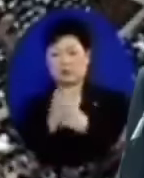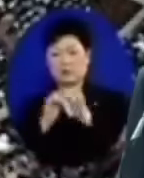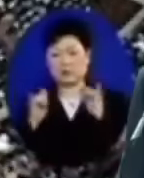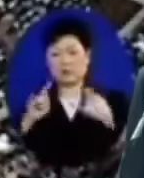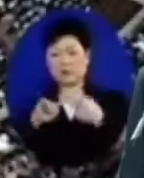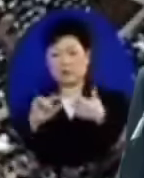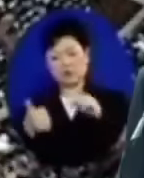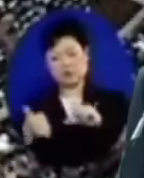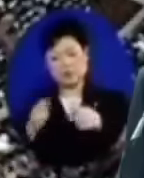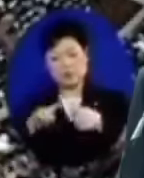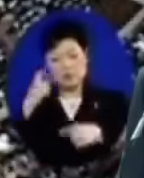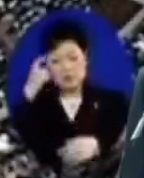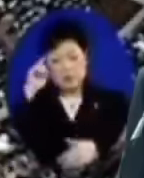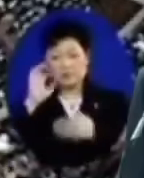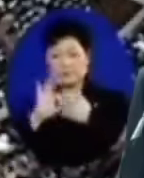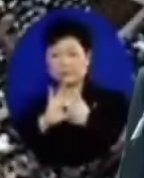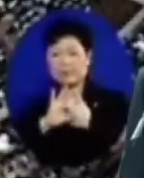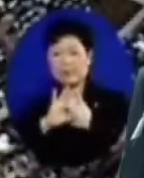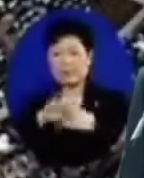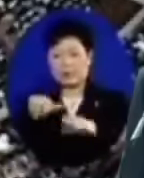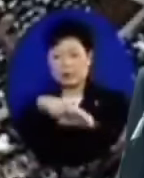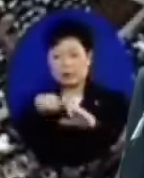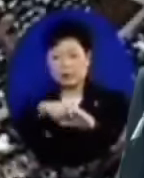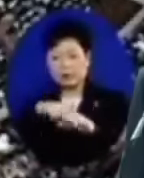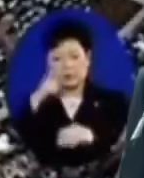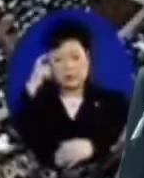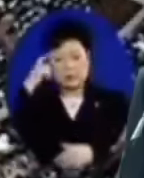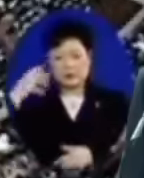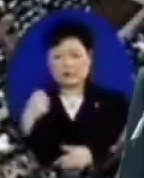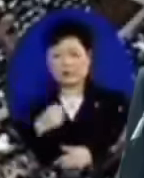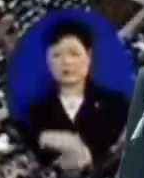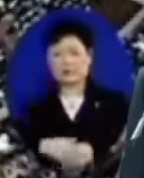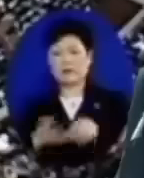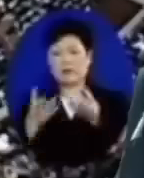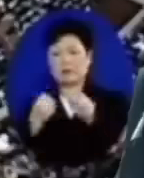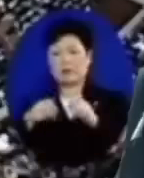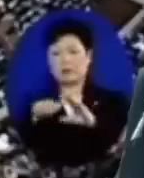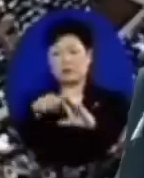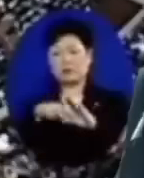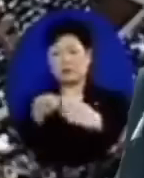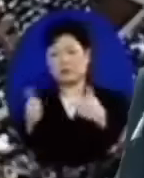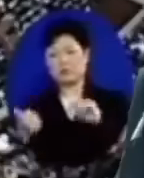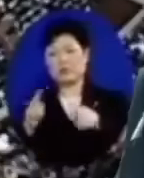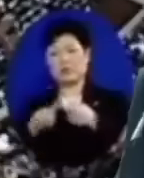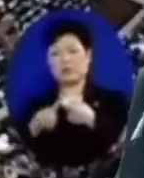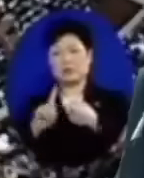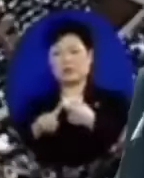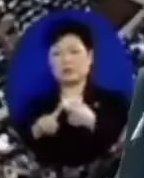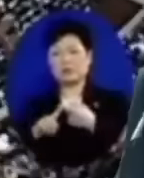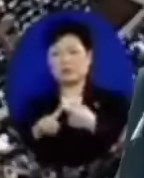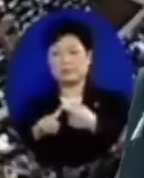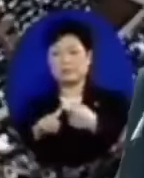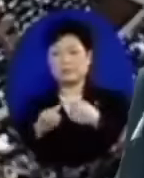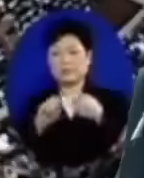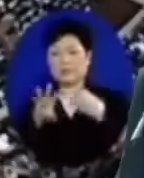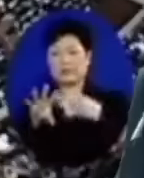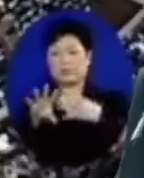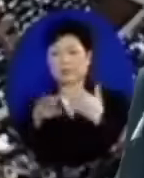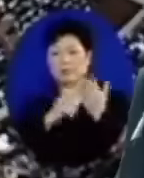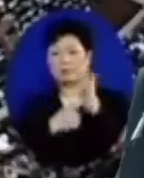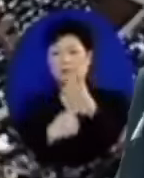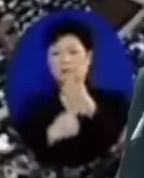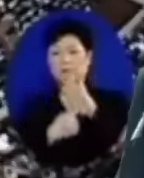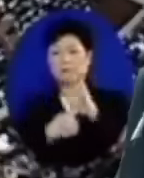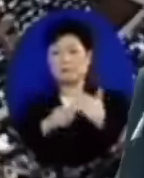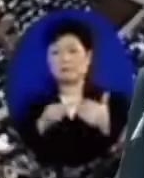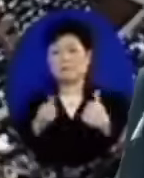죽음을 생각하면 종교를 생각하는 것입니다. 많은 종교들이 죽음에 대한 해답을 제시하지만